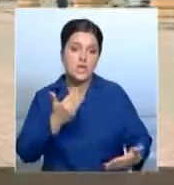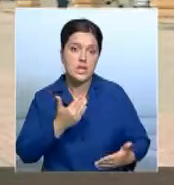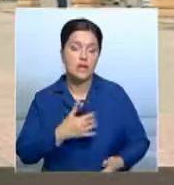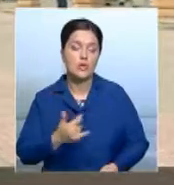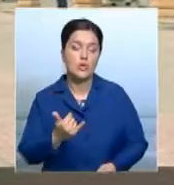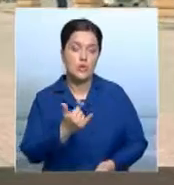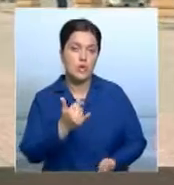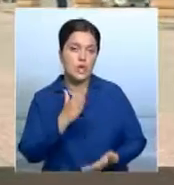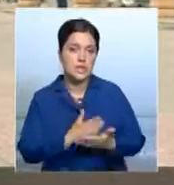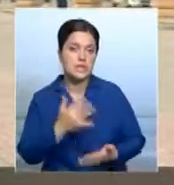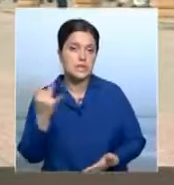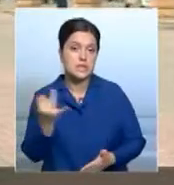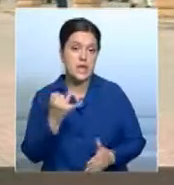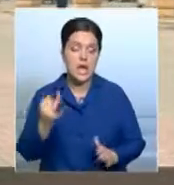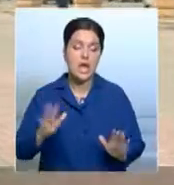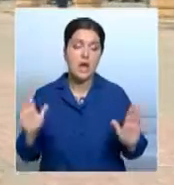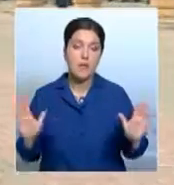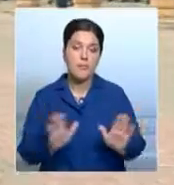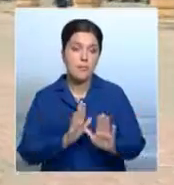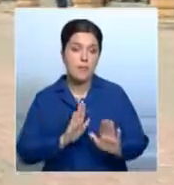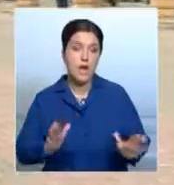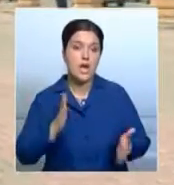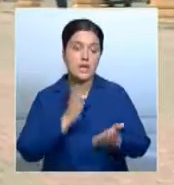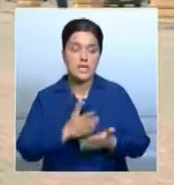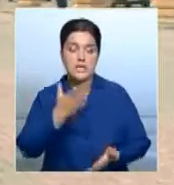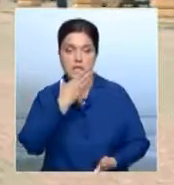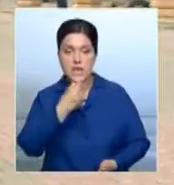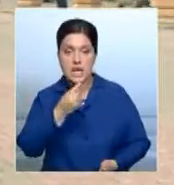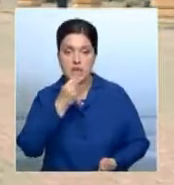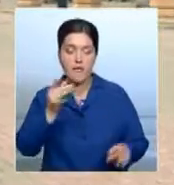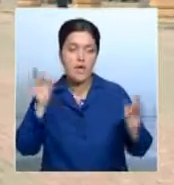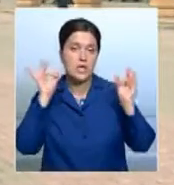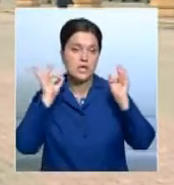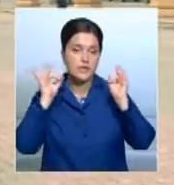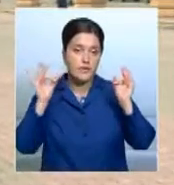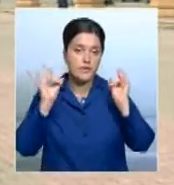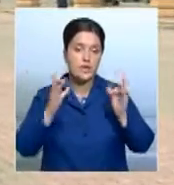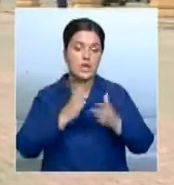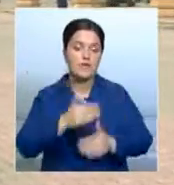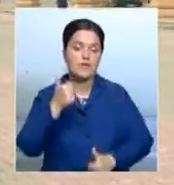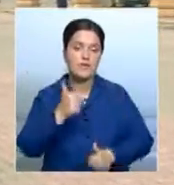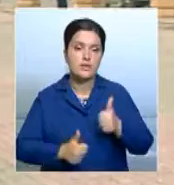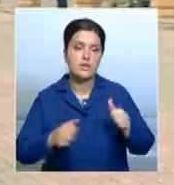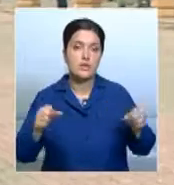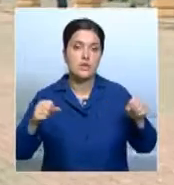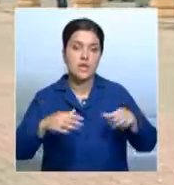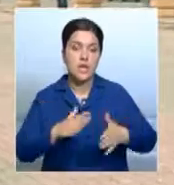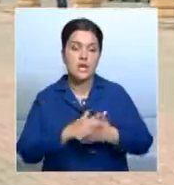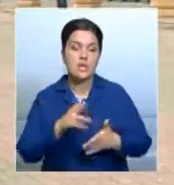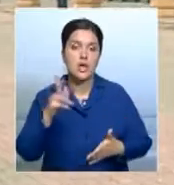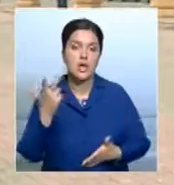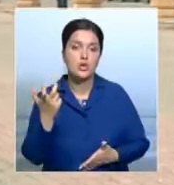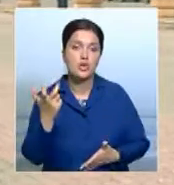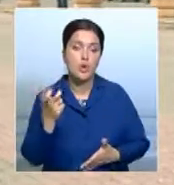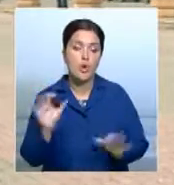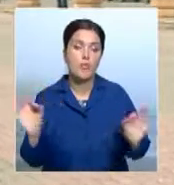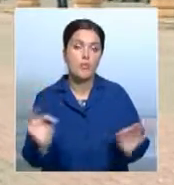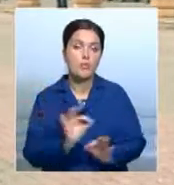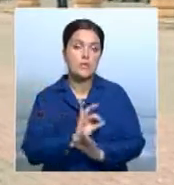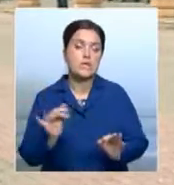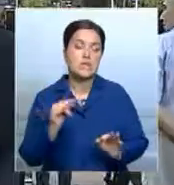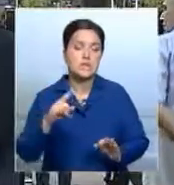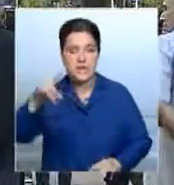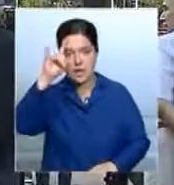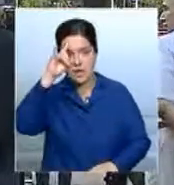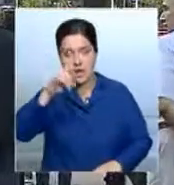создали атмосферу яркого праздника и украсили отдых горожан. На фестиваль в этом году съехались больше 300 музыкантов со всей